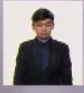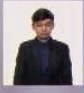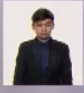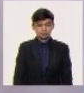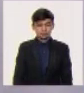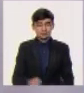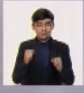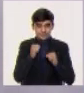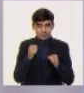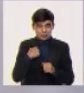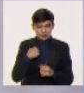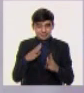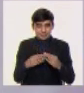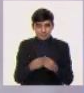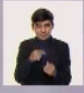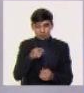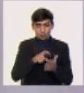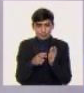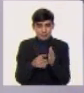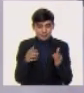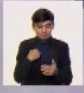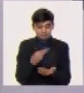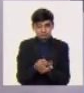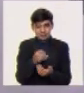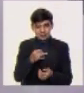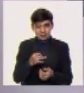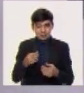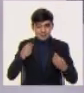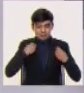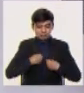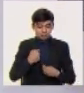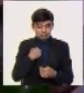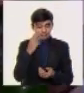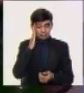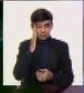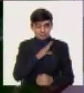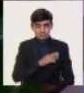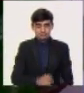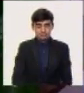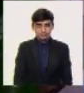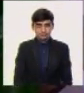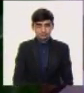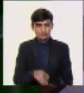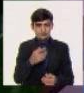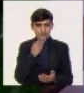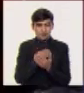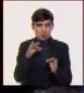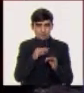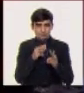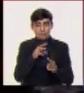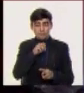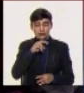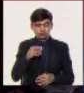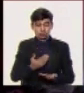зиму и мы всей семьей в этой комнате спим мы верхней одежде сносить самодельные печи жители села